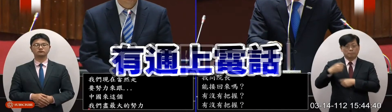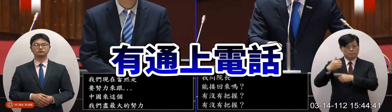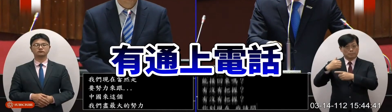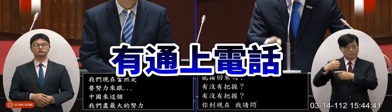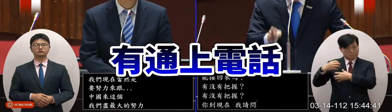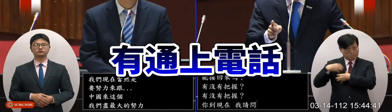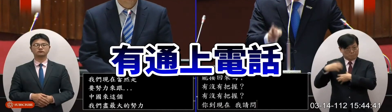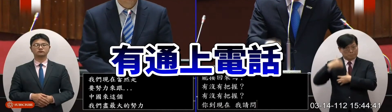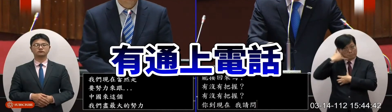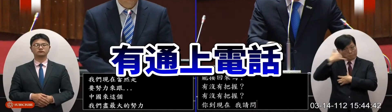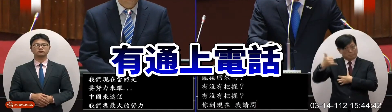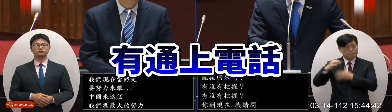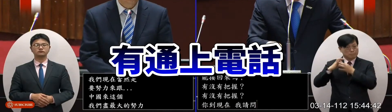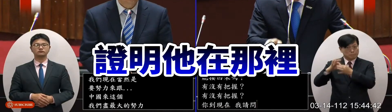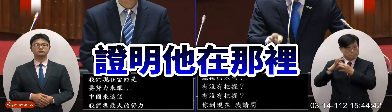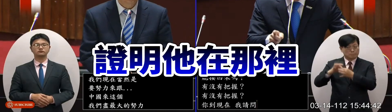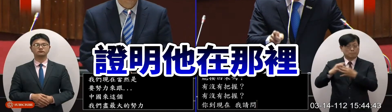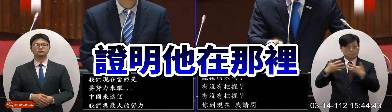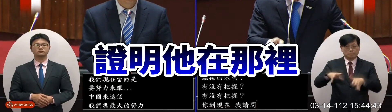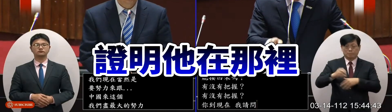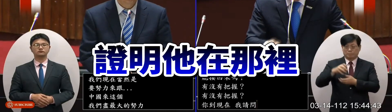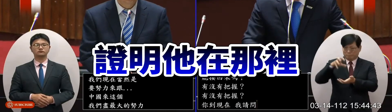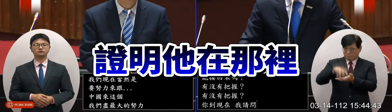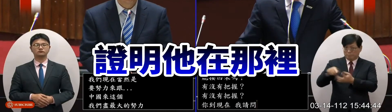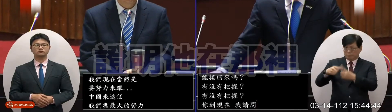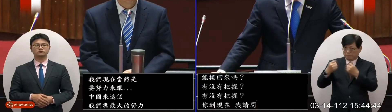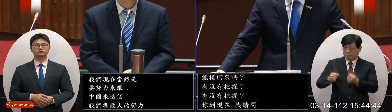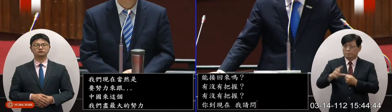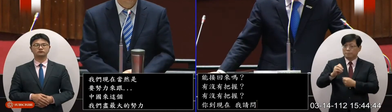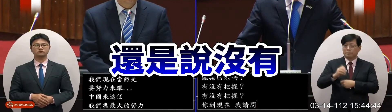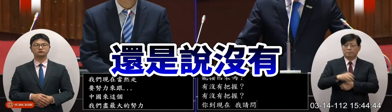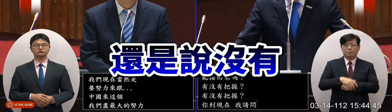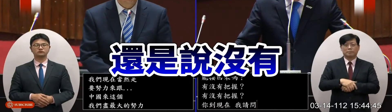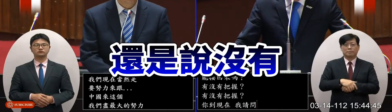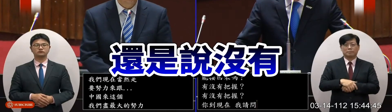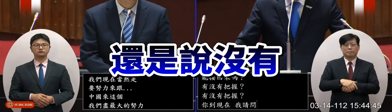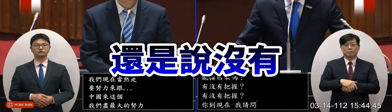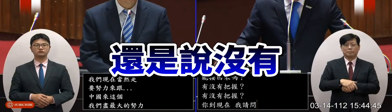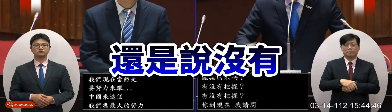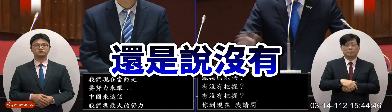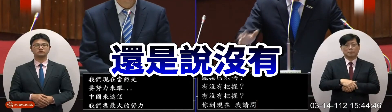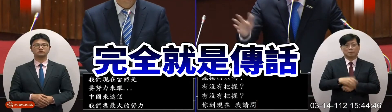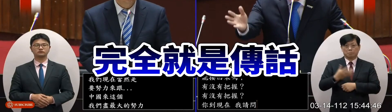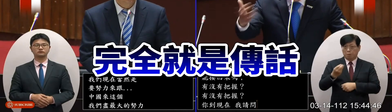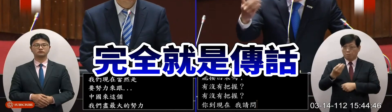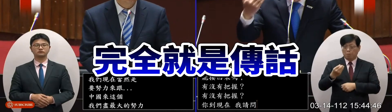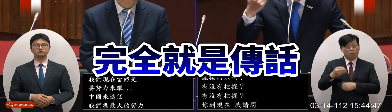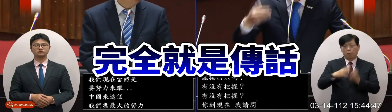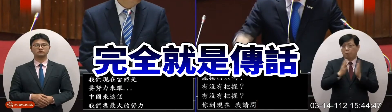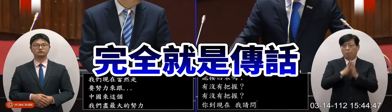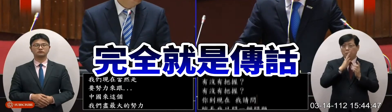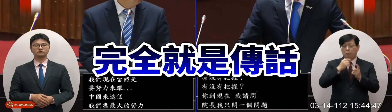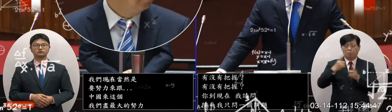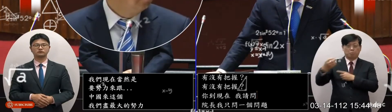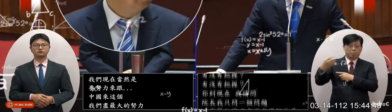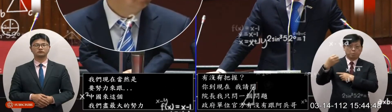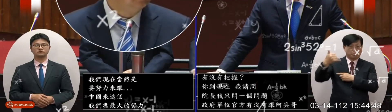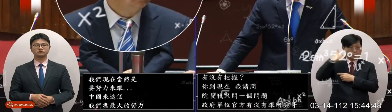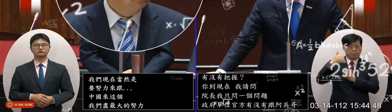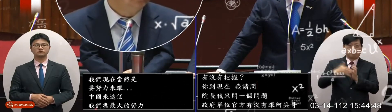哥有通上电话，证明他在那里？还是没有，还是说没有，完全就是传话。